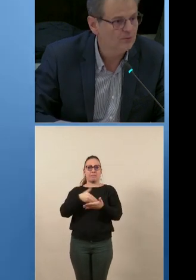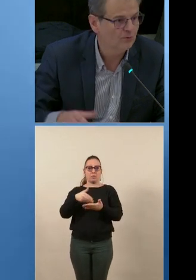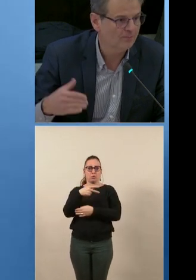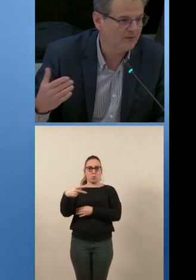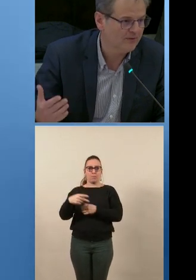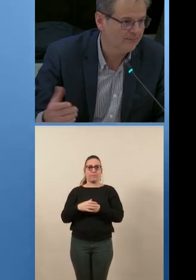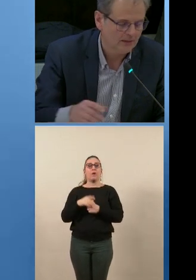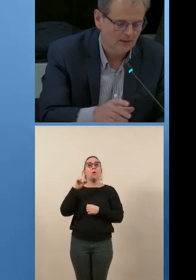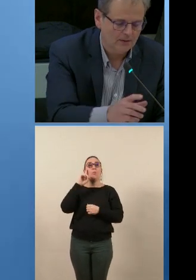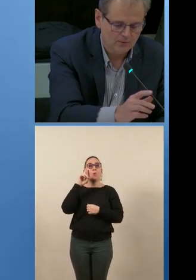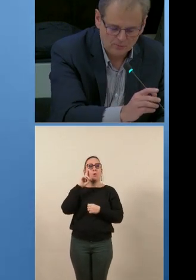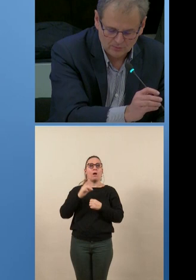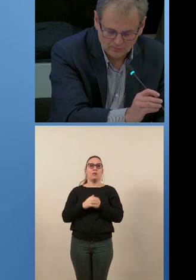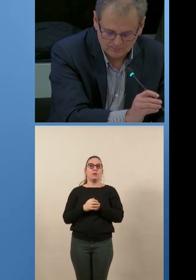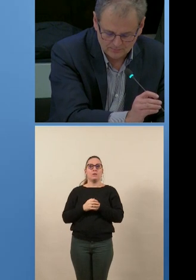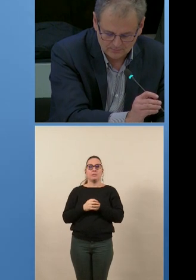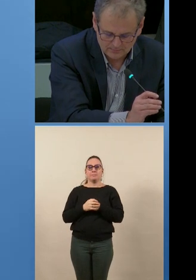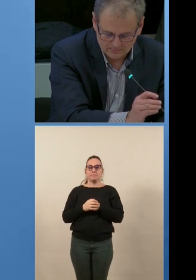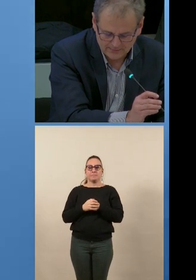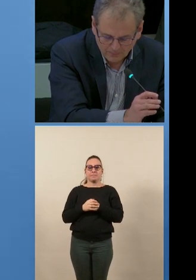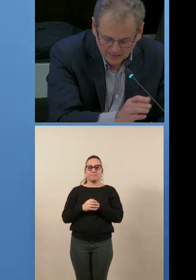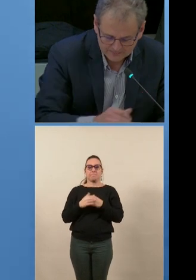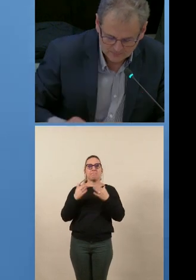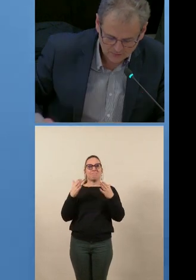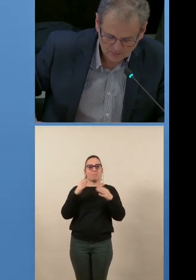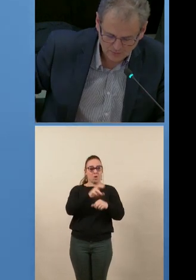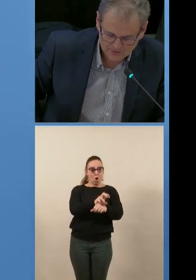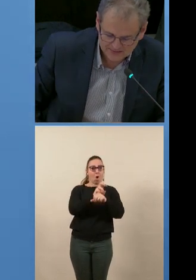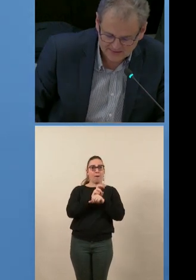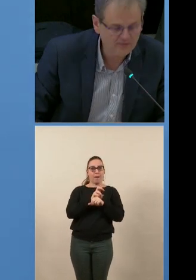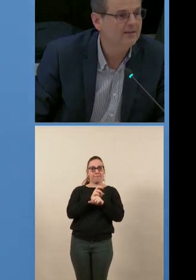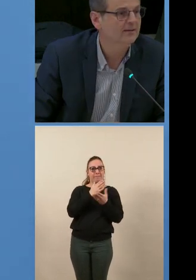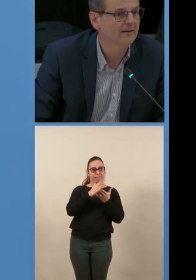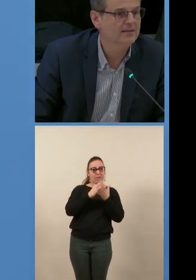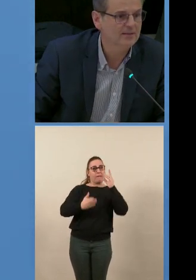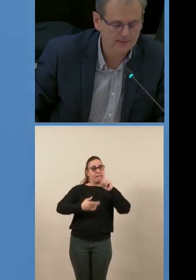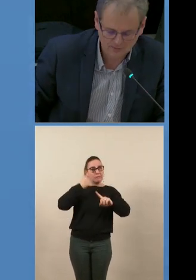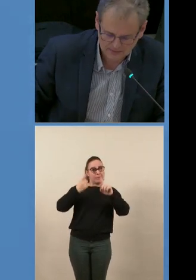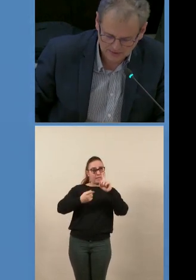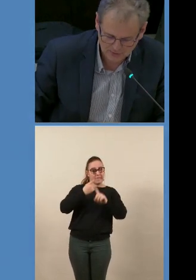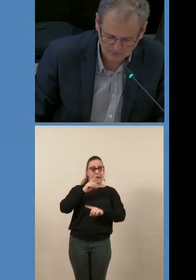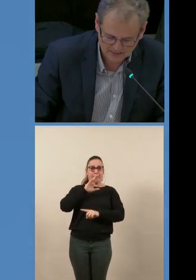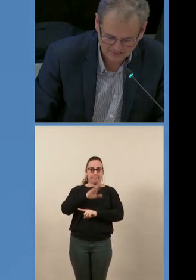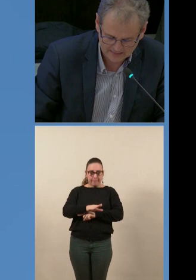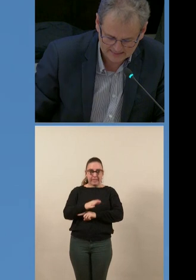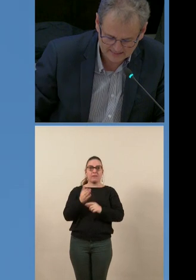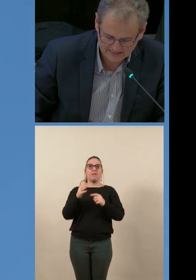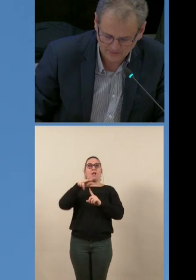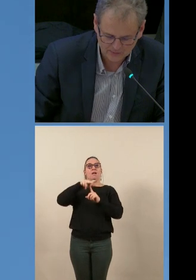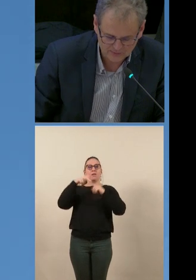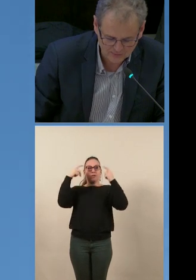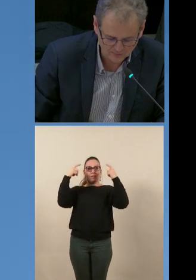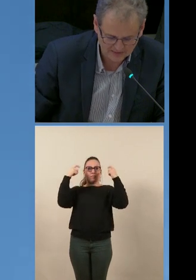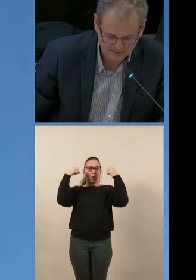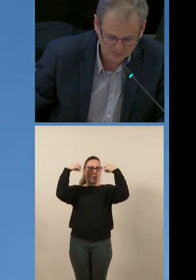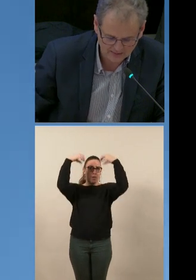parce que le temps de passer de un emprunt donc spécifique à l'activité de la régie lumière avec la CDC dans